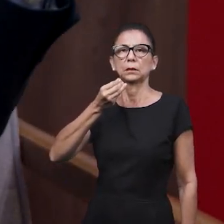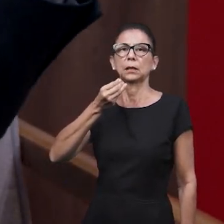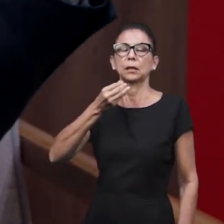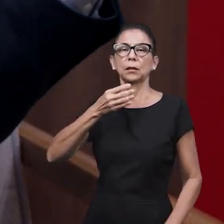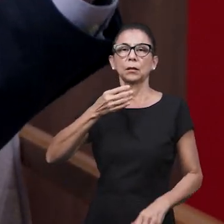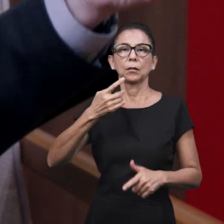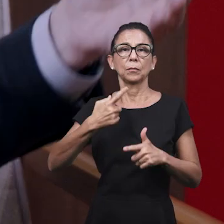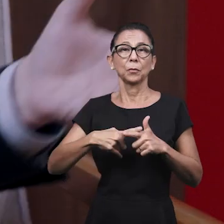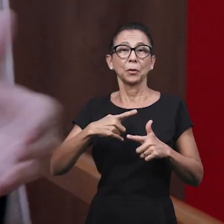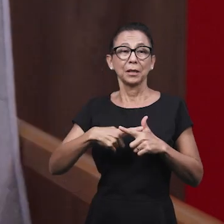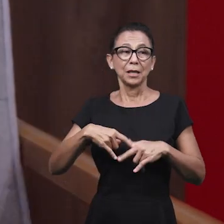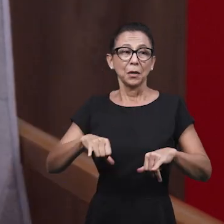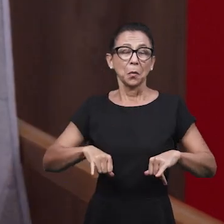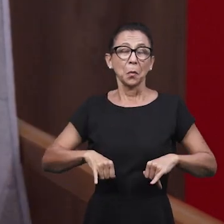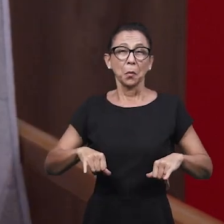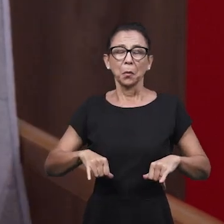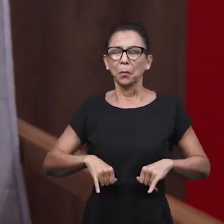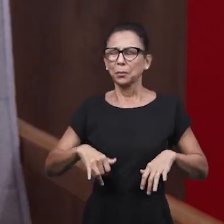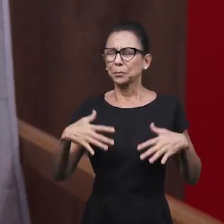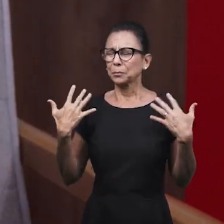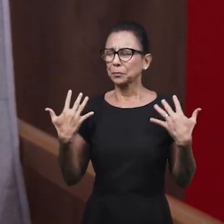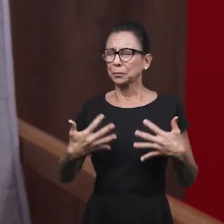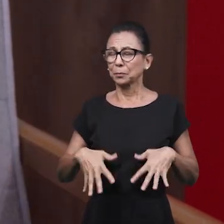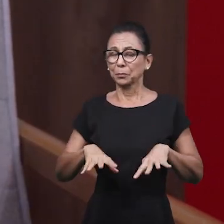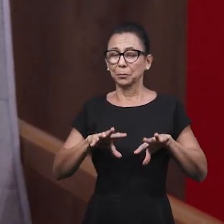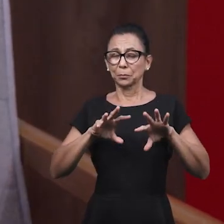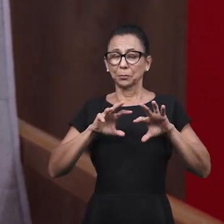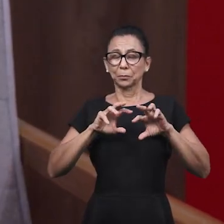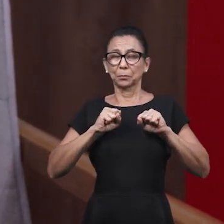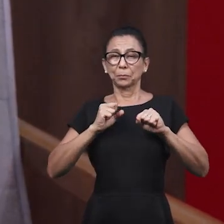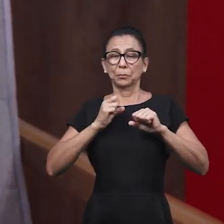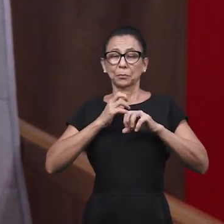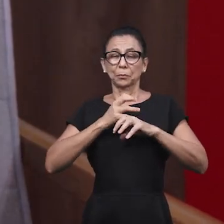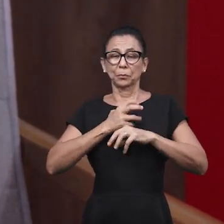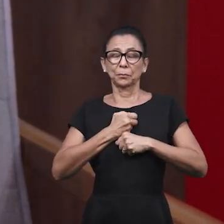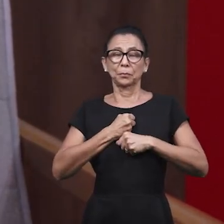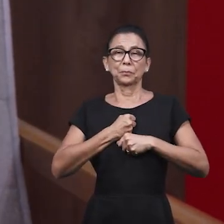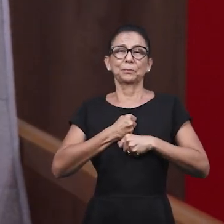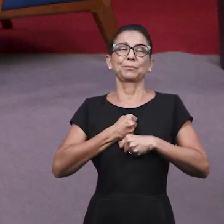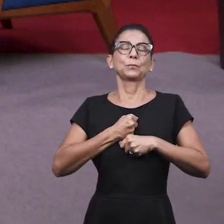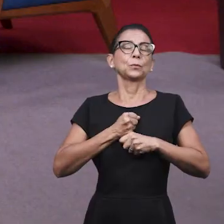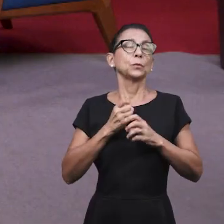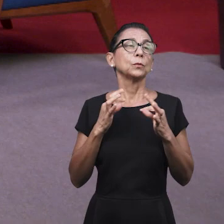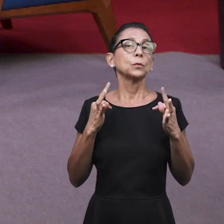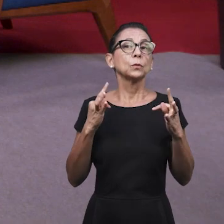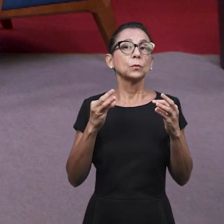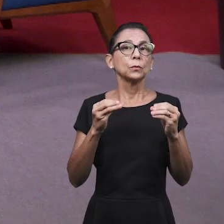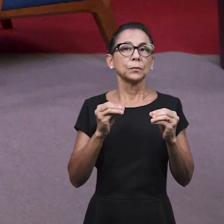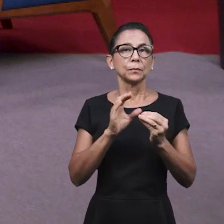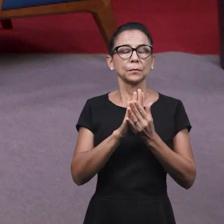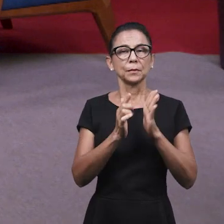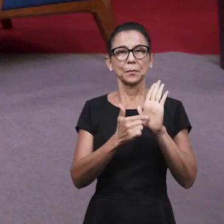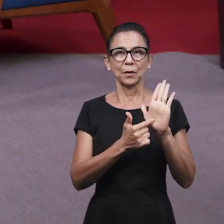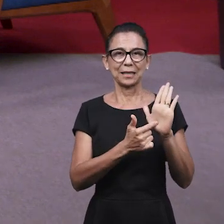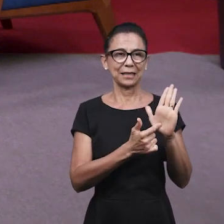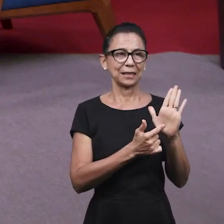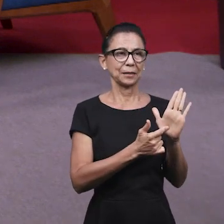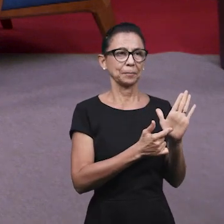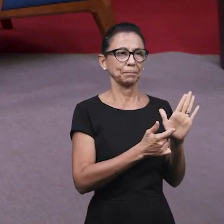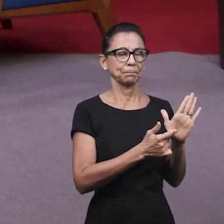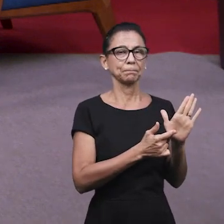souffert toutes les afflictions, toutes les angoisses, la souffrance qui sont décrites